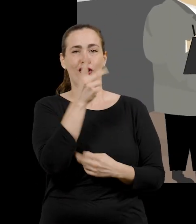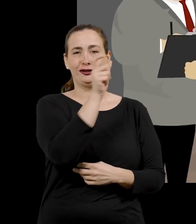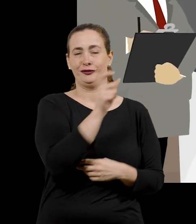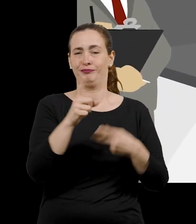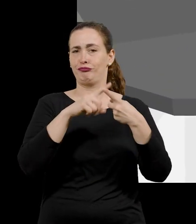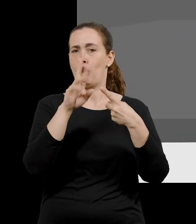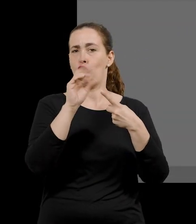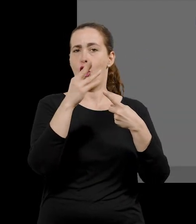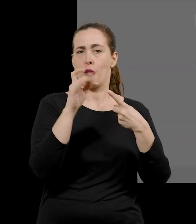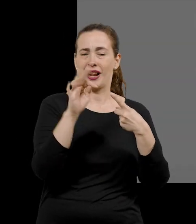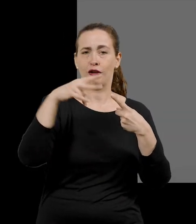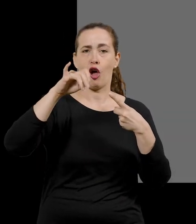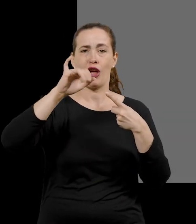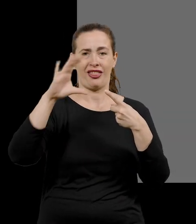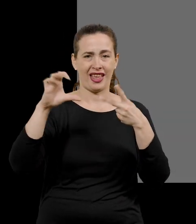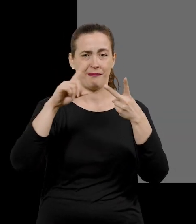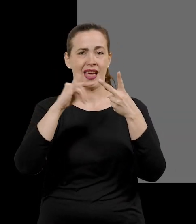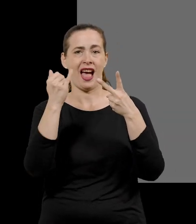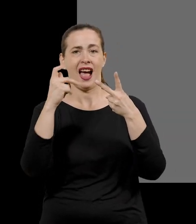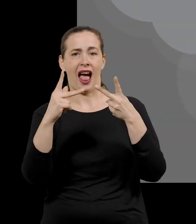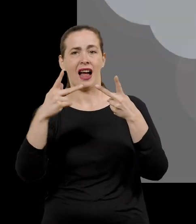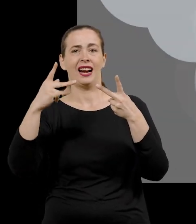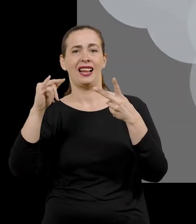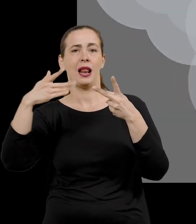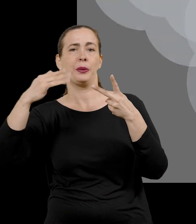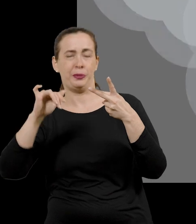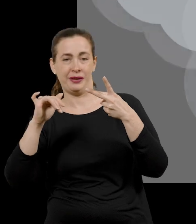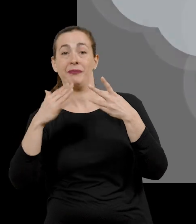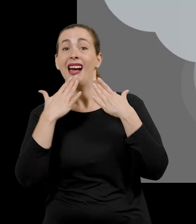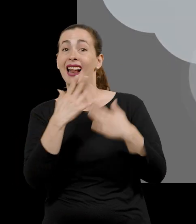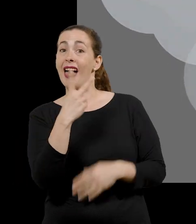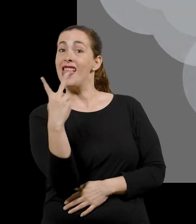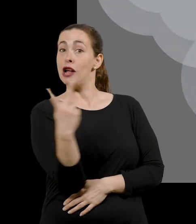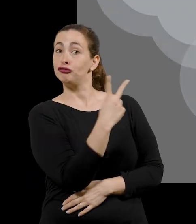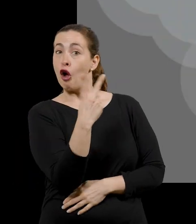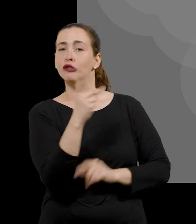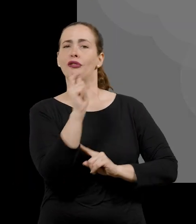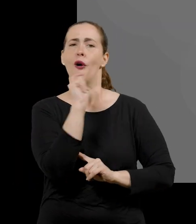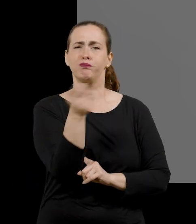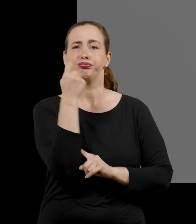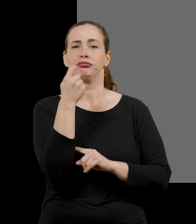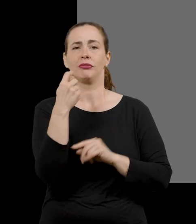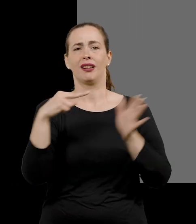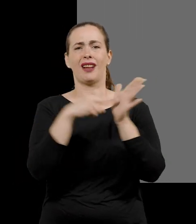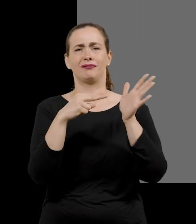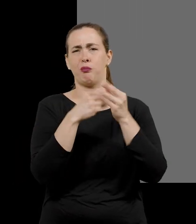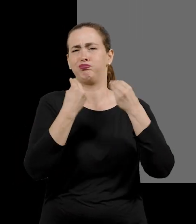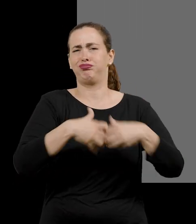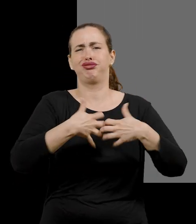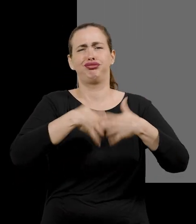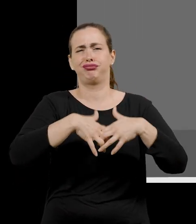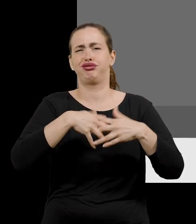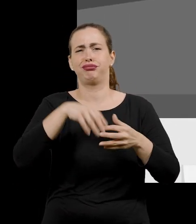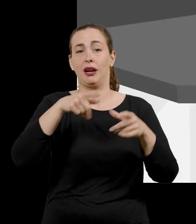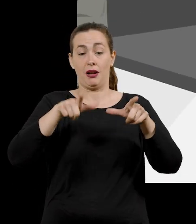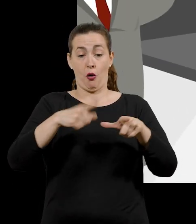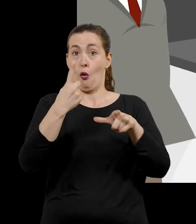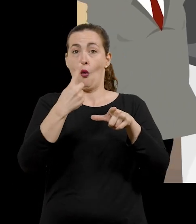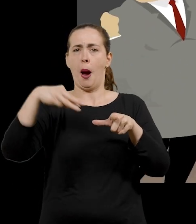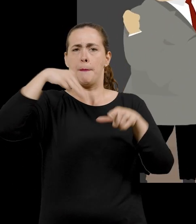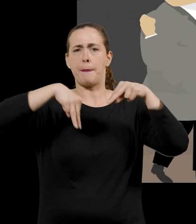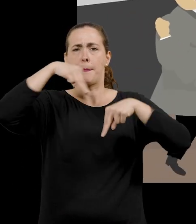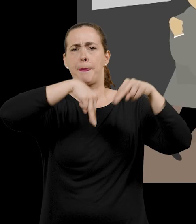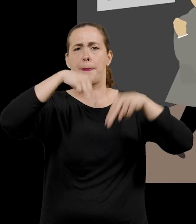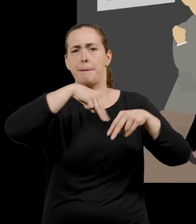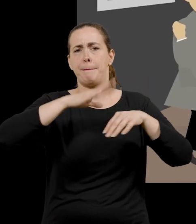integrar molts transistors sobre un mateix substrat de semiconductor per obtenir circuits electrònics complexos en un espai diminut.